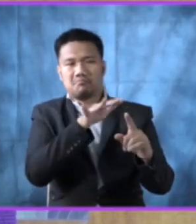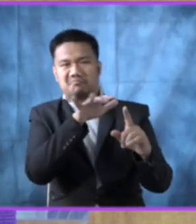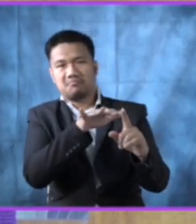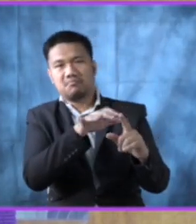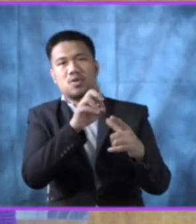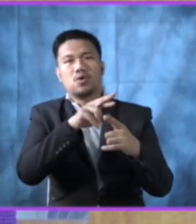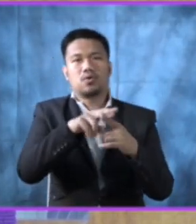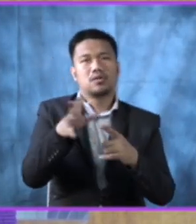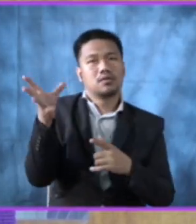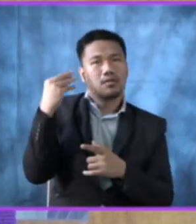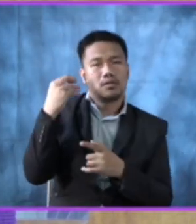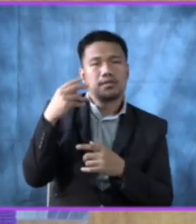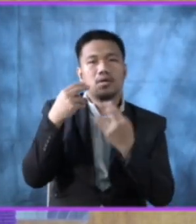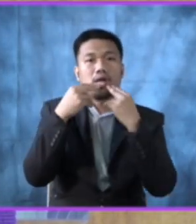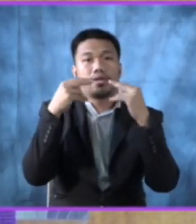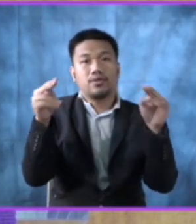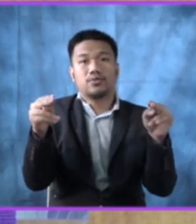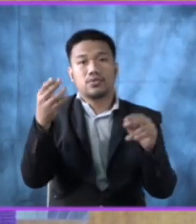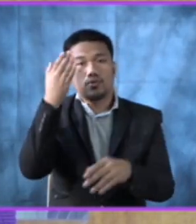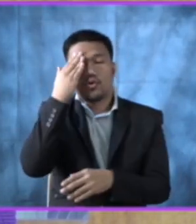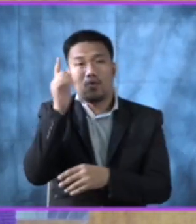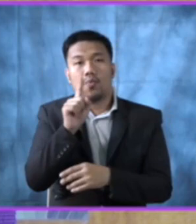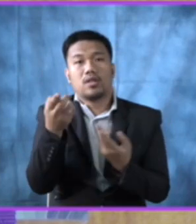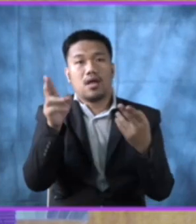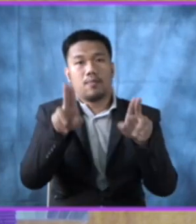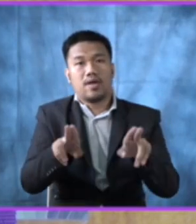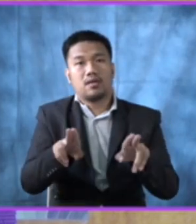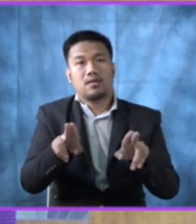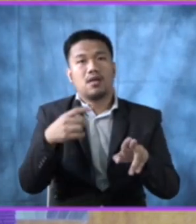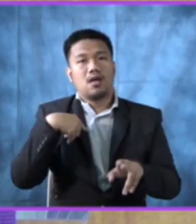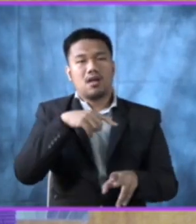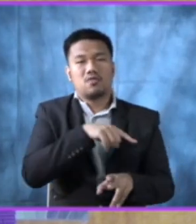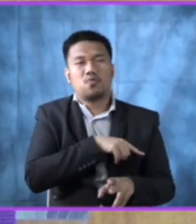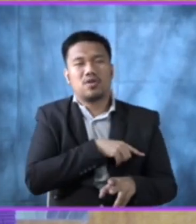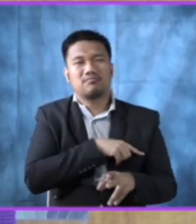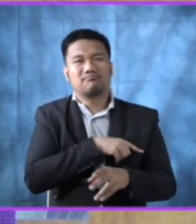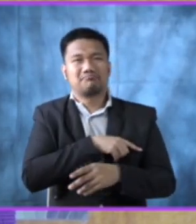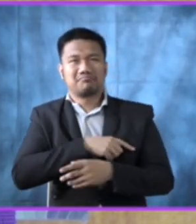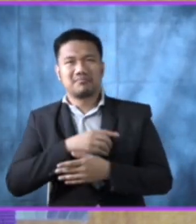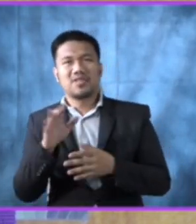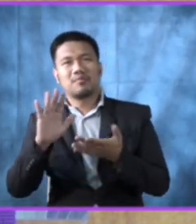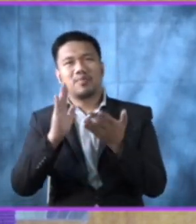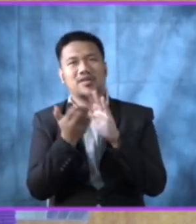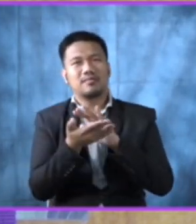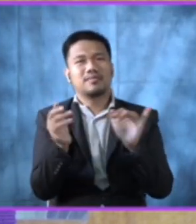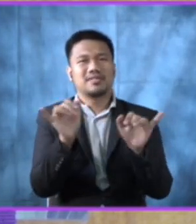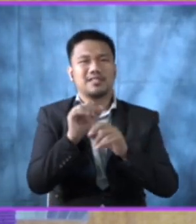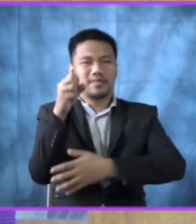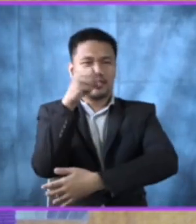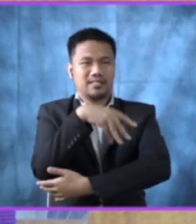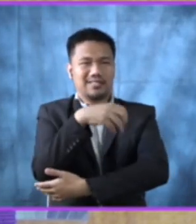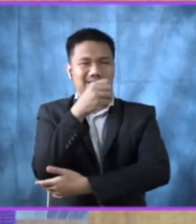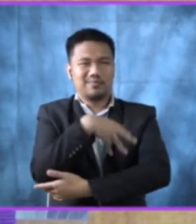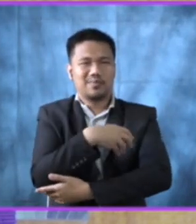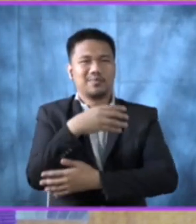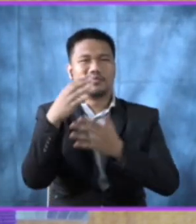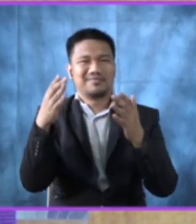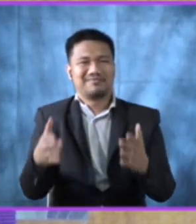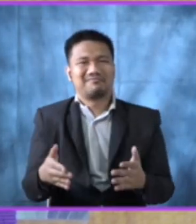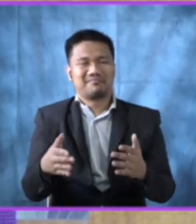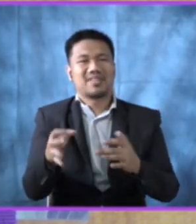ng balita para lang malaman kung anong nangyayari. Nagmumukha tayong chismoso, chismosa pa rin kung ganun lang ang ating